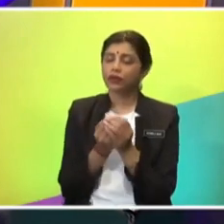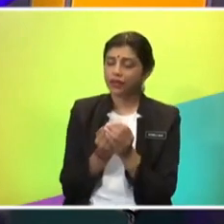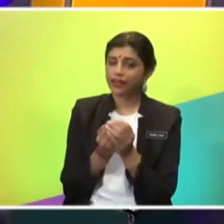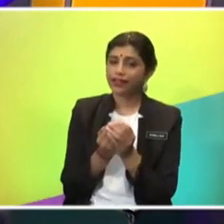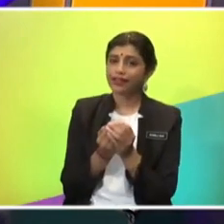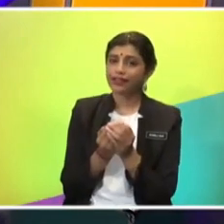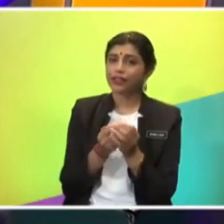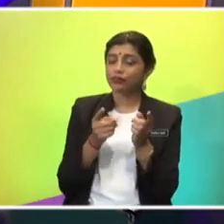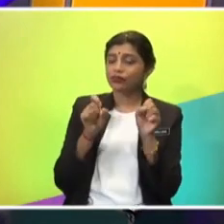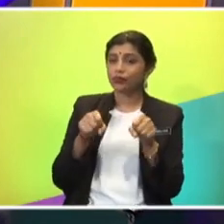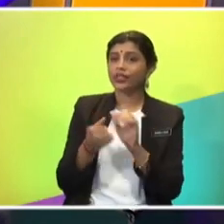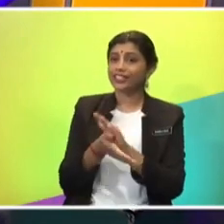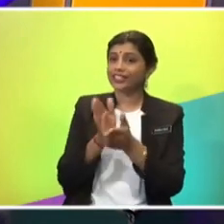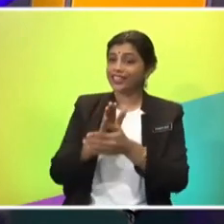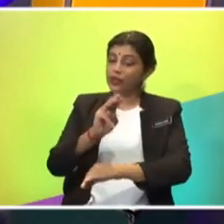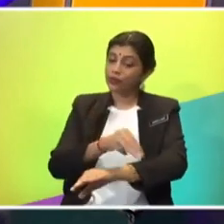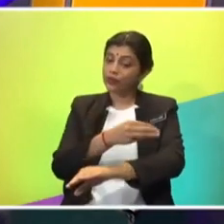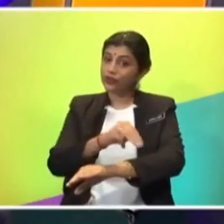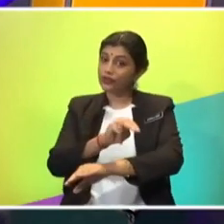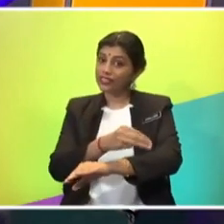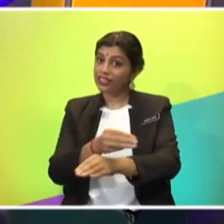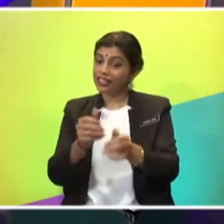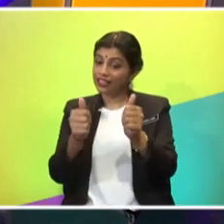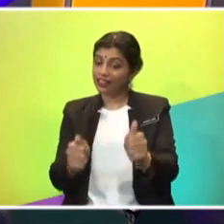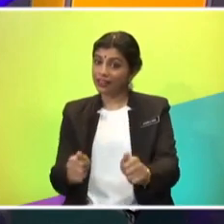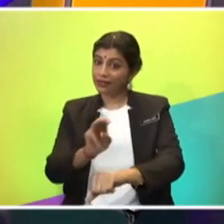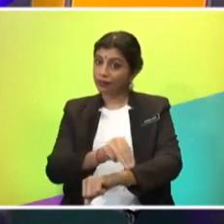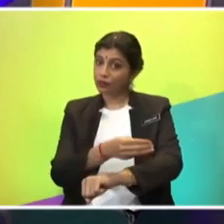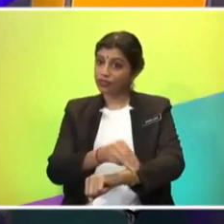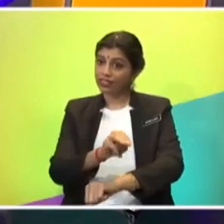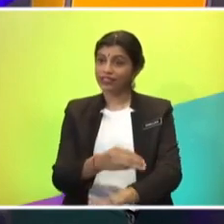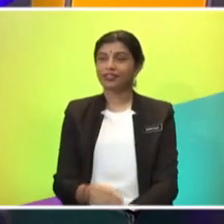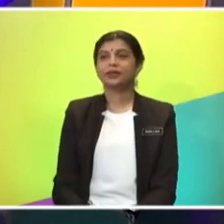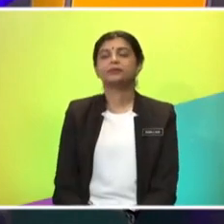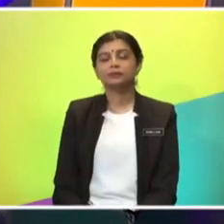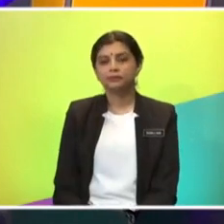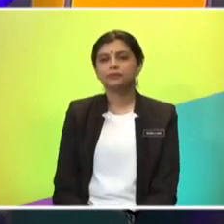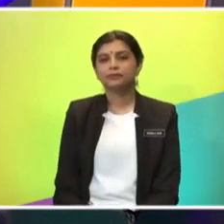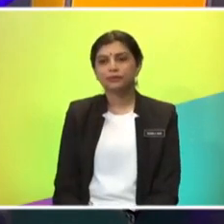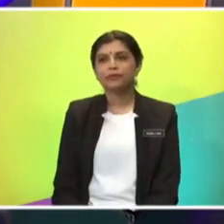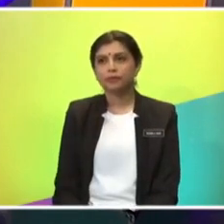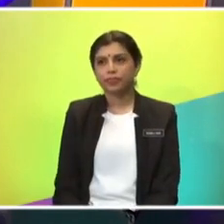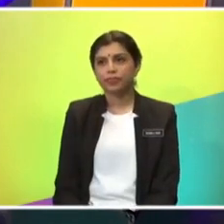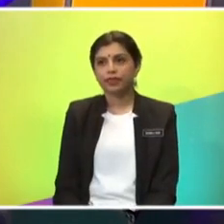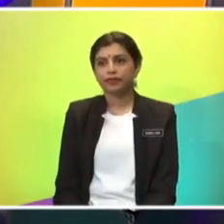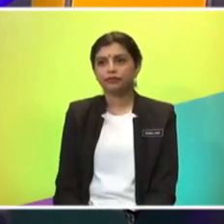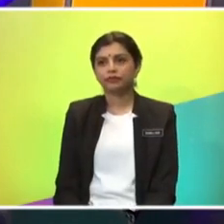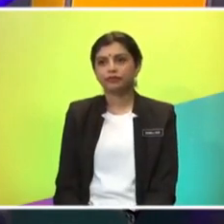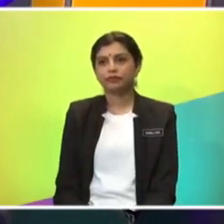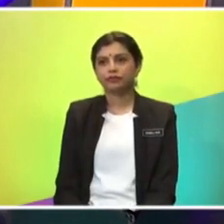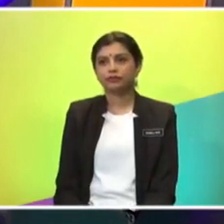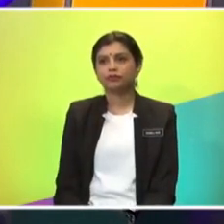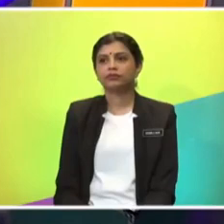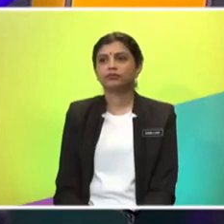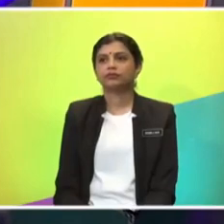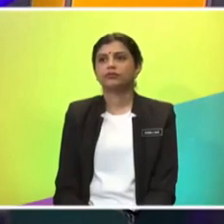impian tercapai adik Yu. Tidak ada yang mustahil cikgu dalam dunia ni. Itu dia. Baik, yang seterusnya Nur